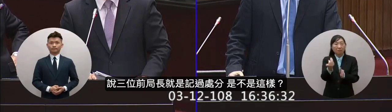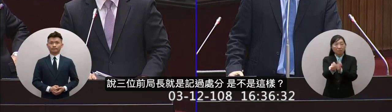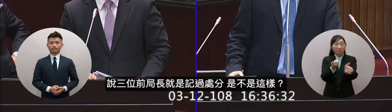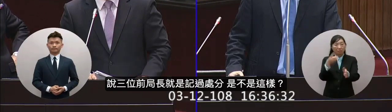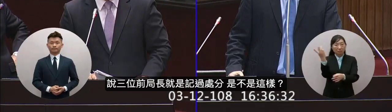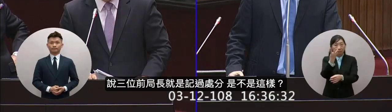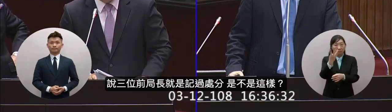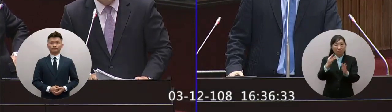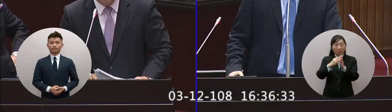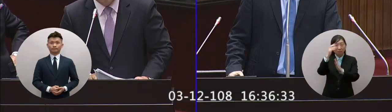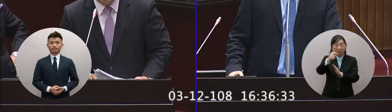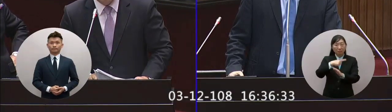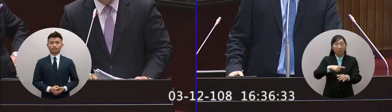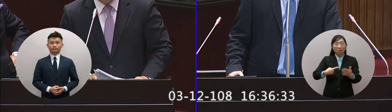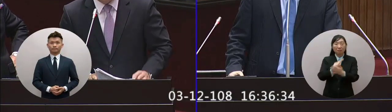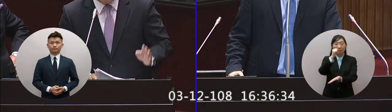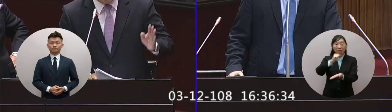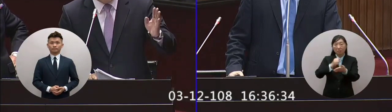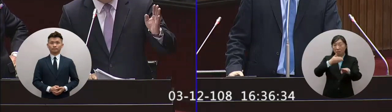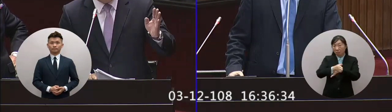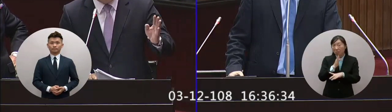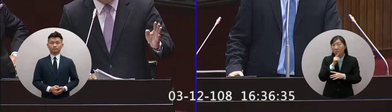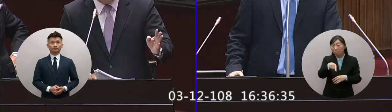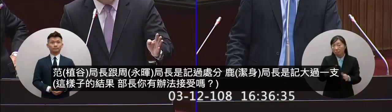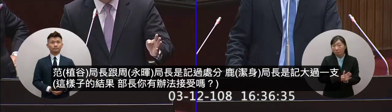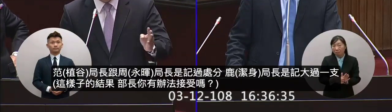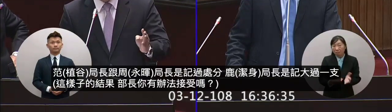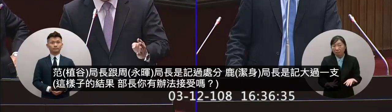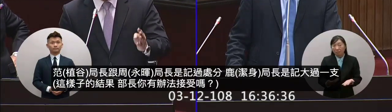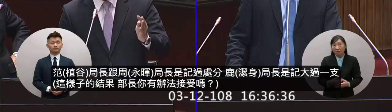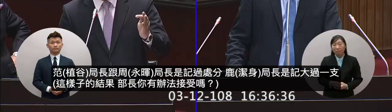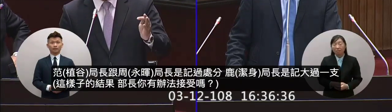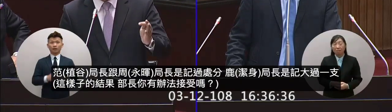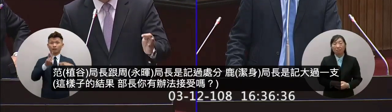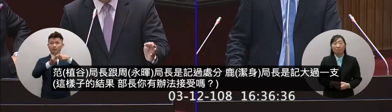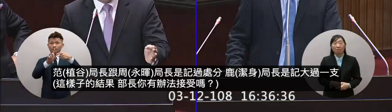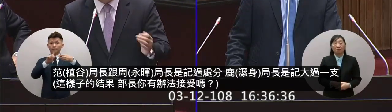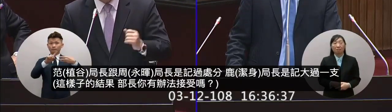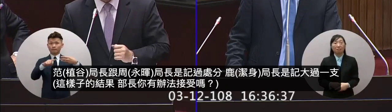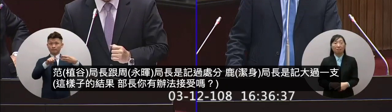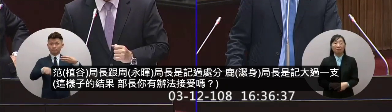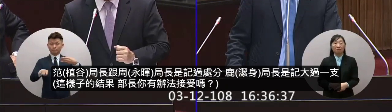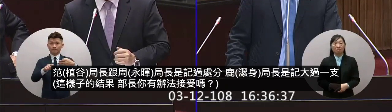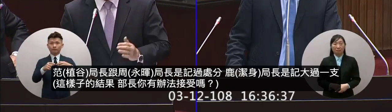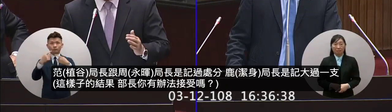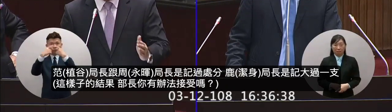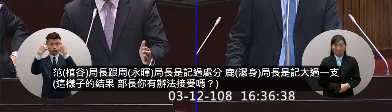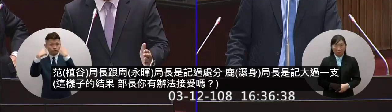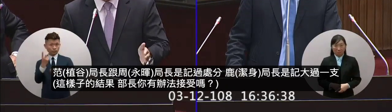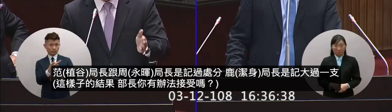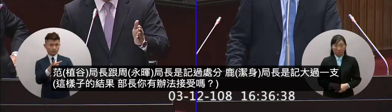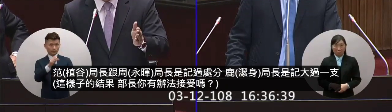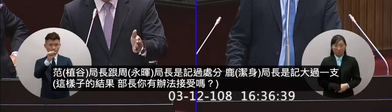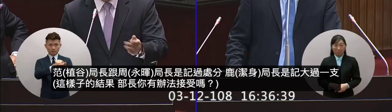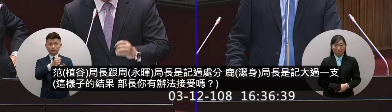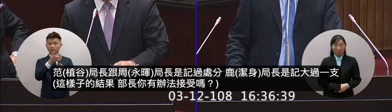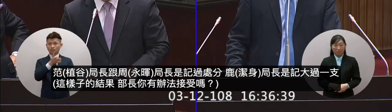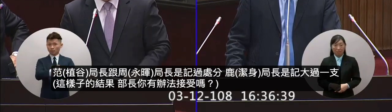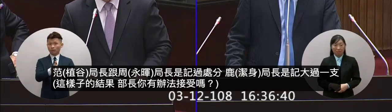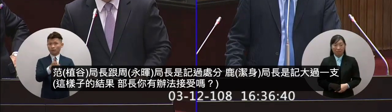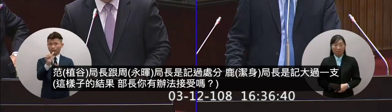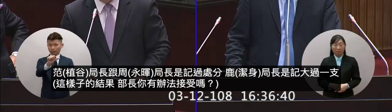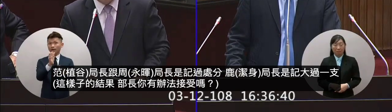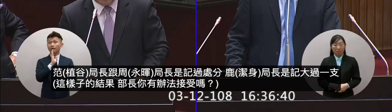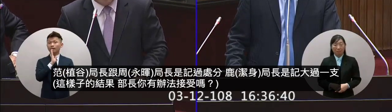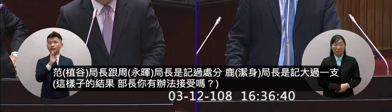分，是不是这样？ 就是范局长跟周局长是记过处分，那